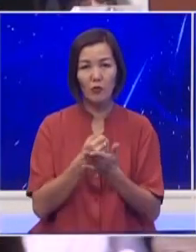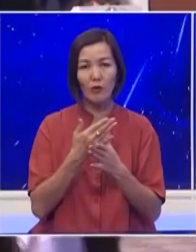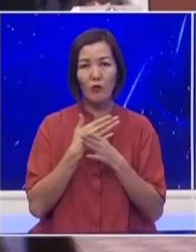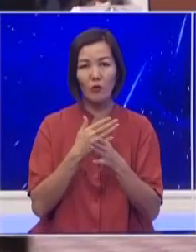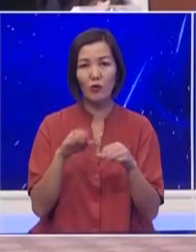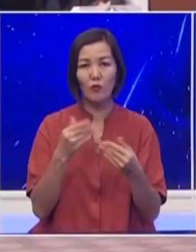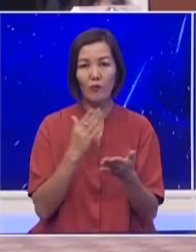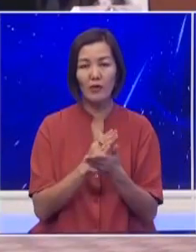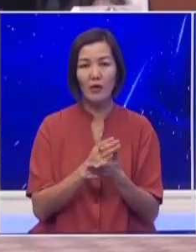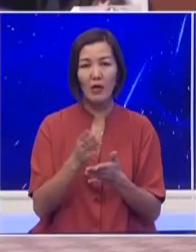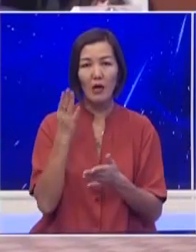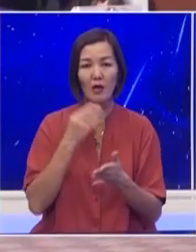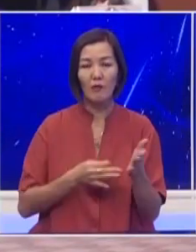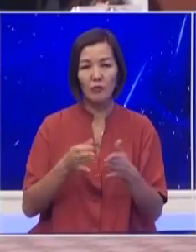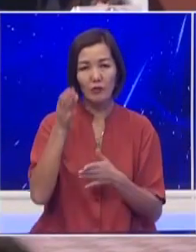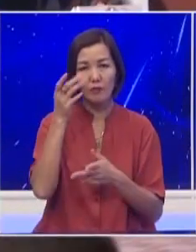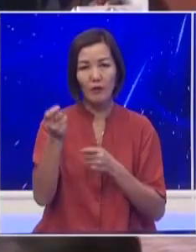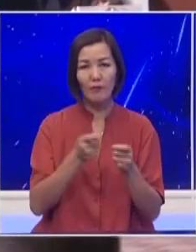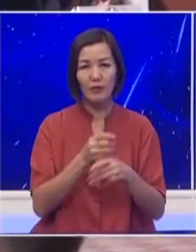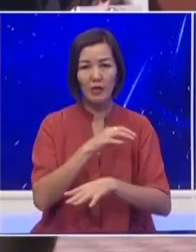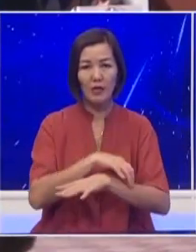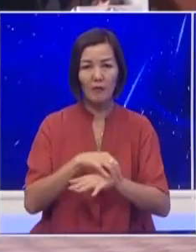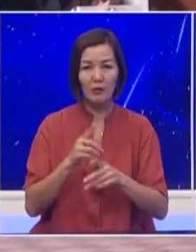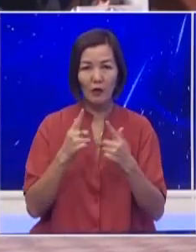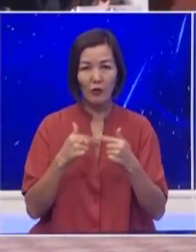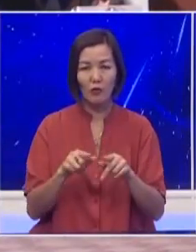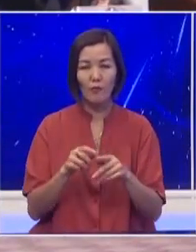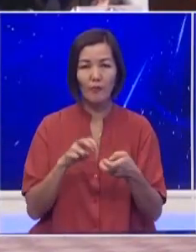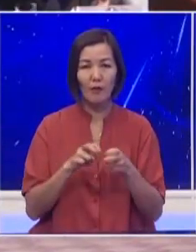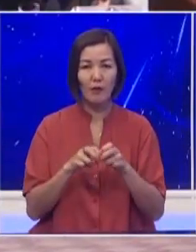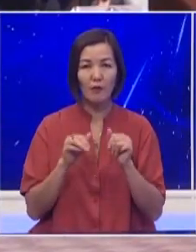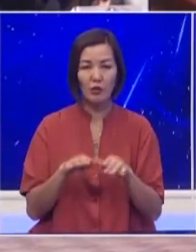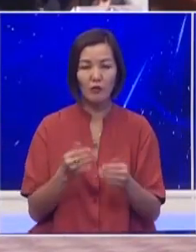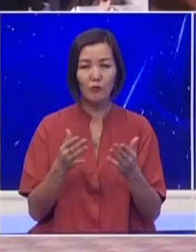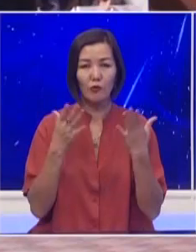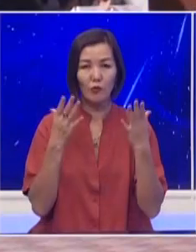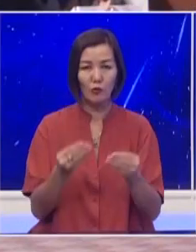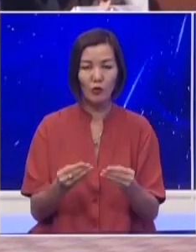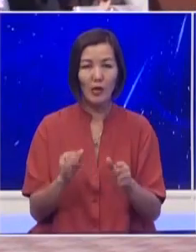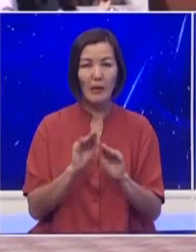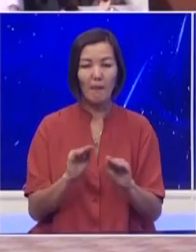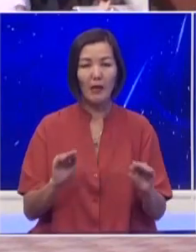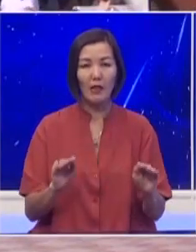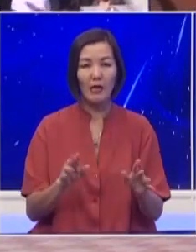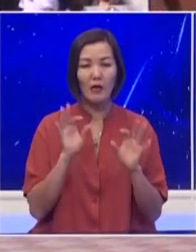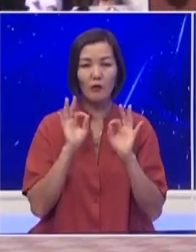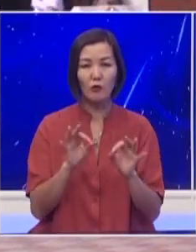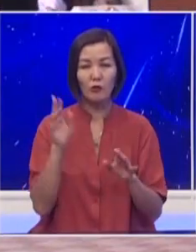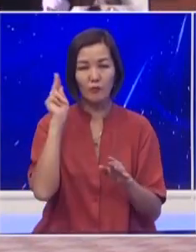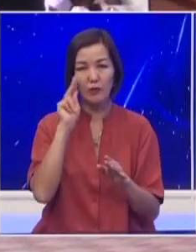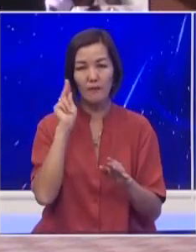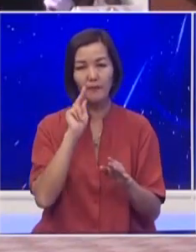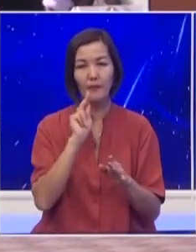Алматы облысының білім басқармасы жағынан жаңа комиссия құрылып, осының бәрін мәселені шешіп, бүгінгі таңда балаларға дұрыс білім алу